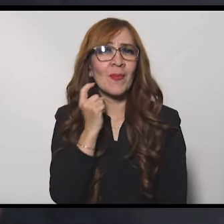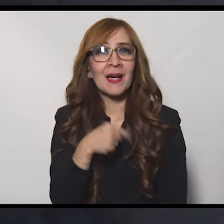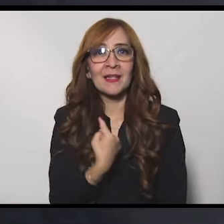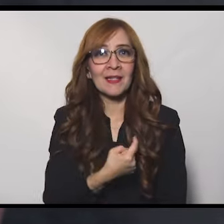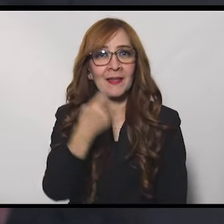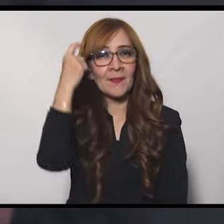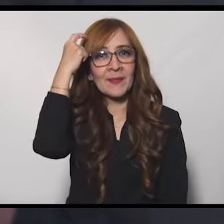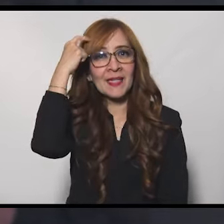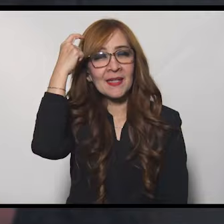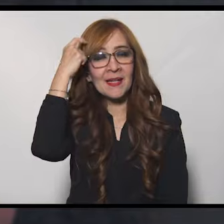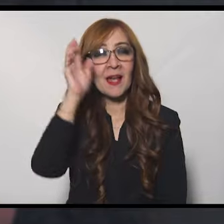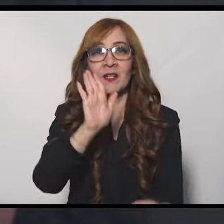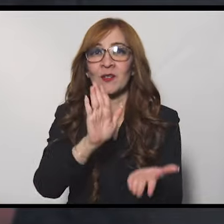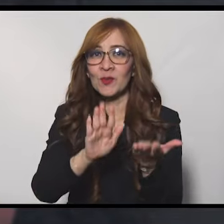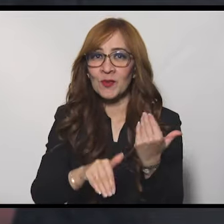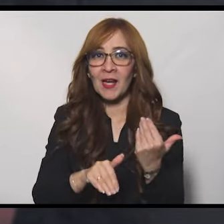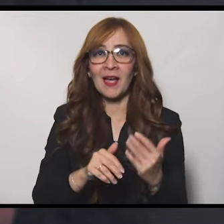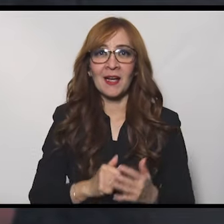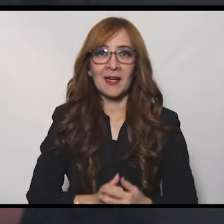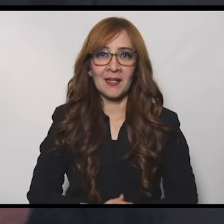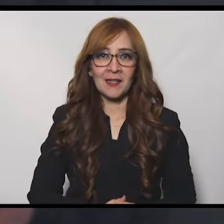renungkan kembali.